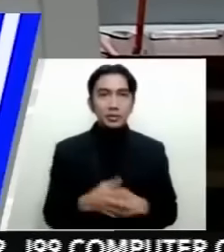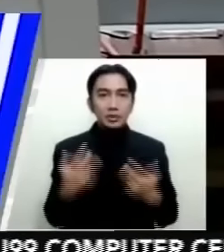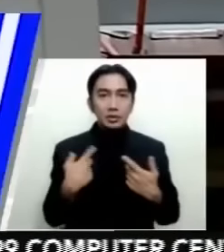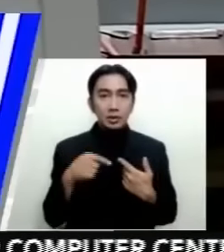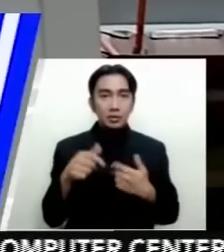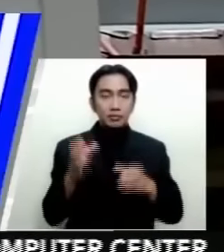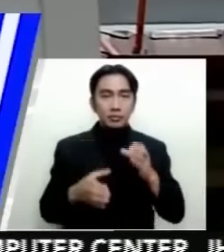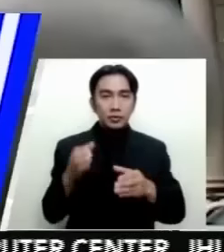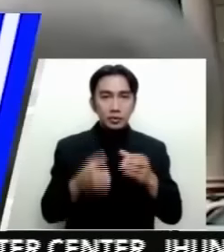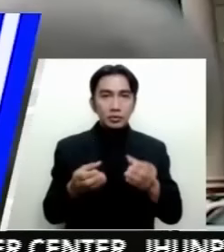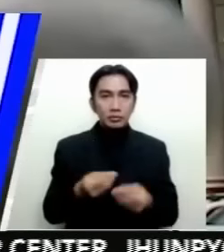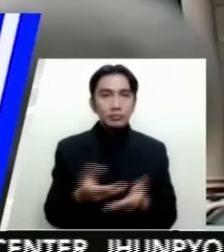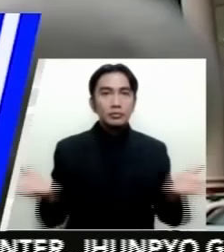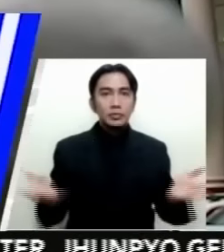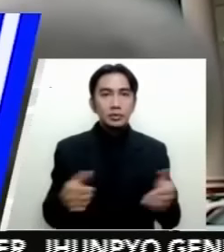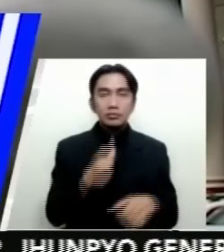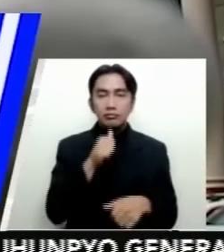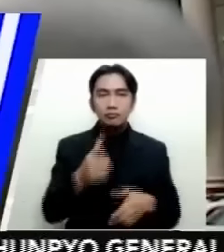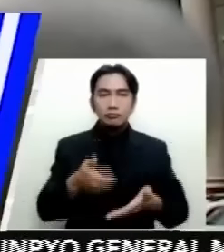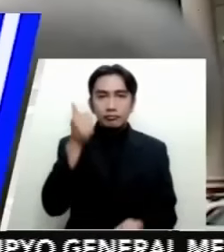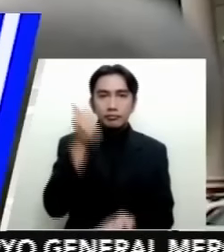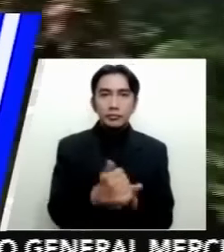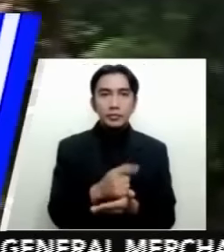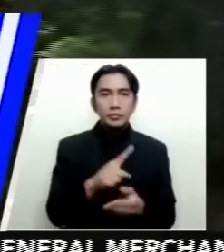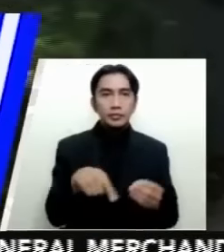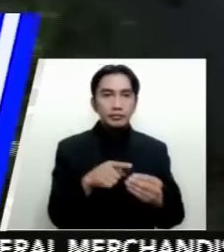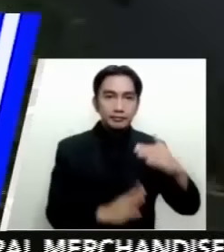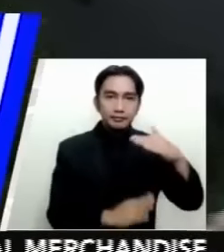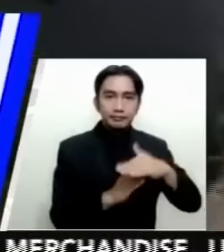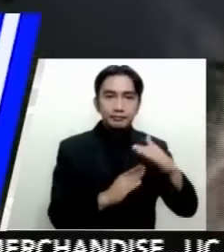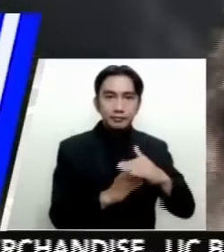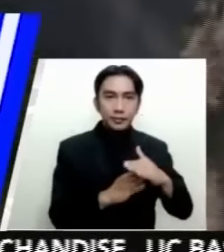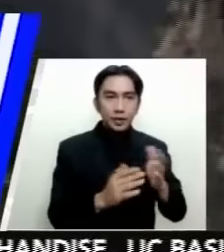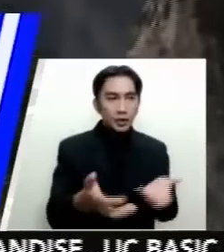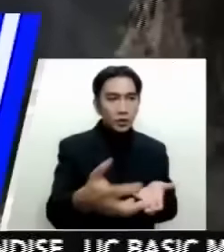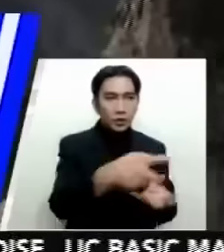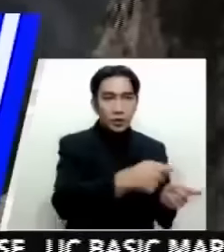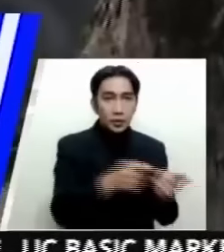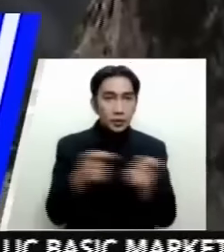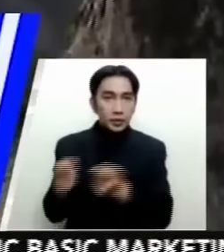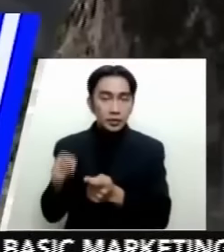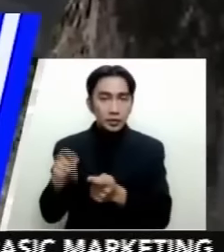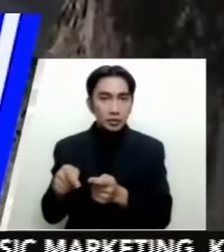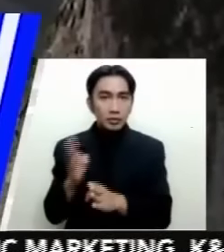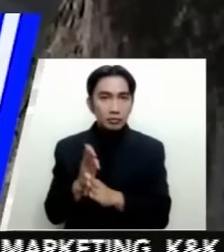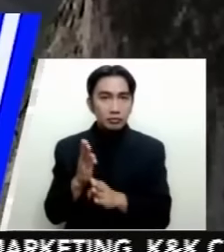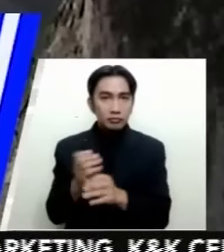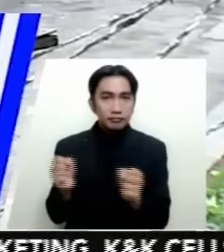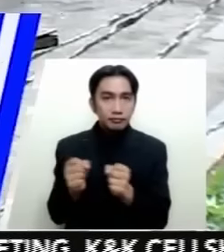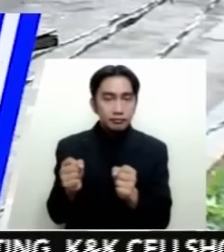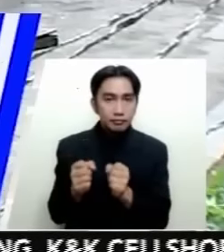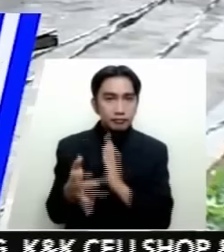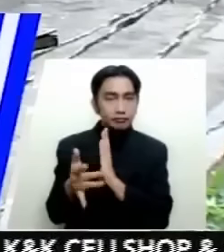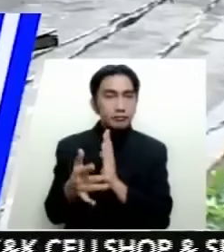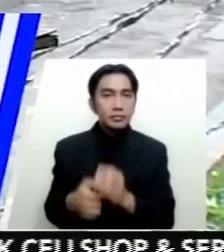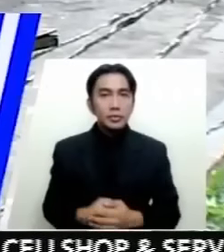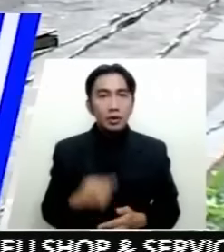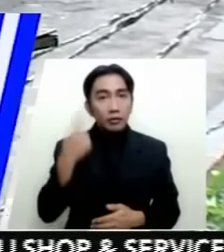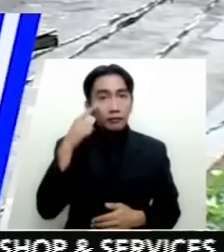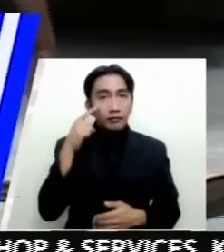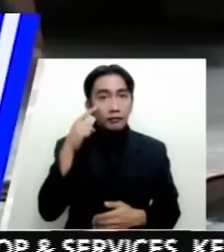hindi maipatupad ang deadline ng consolidation. Wala pang bagong pahayag ang DOTR pero nauna na lang sinabi na para sa ligtas